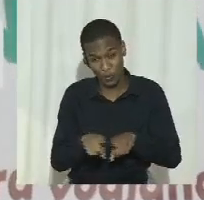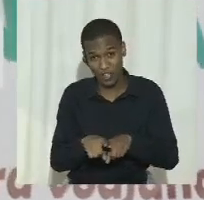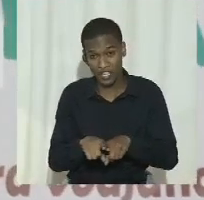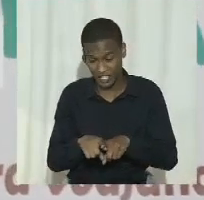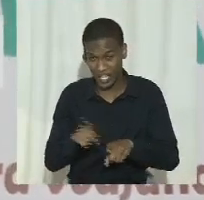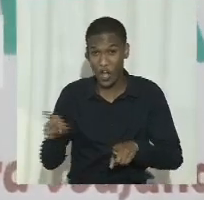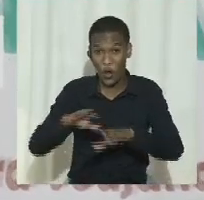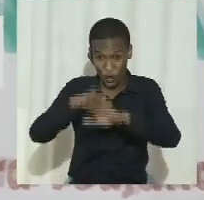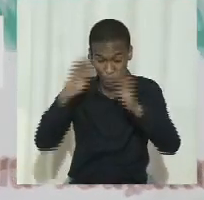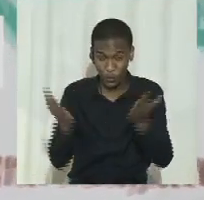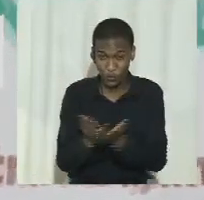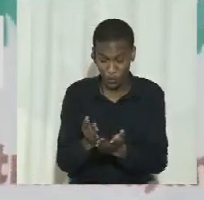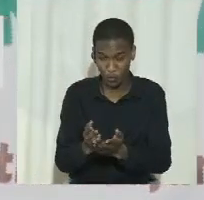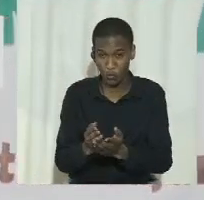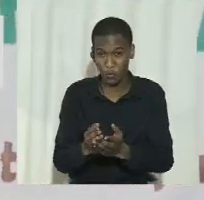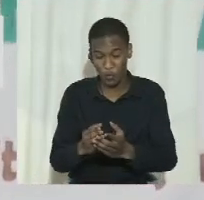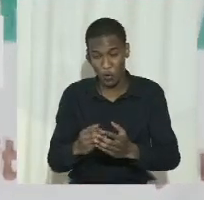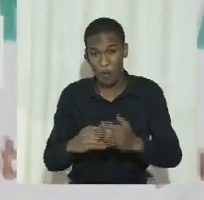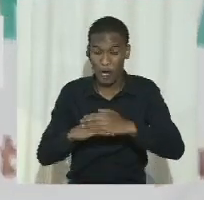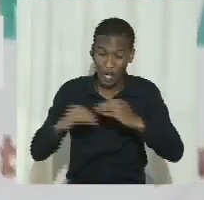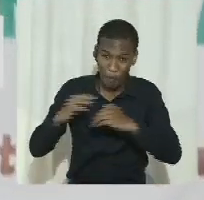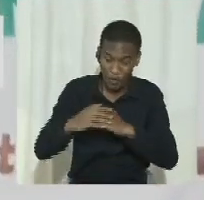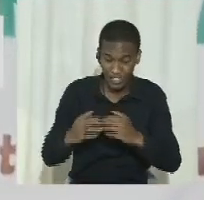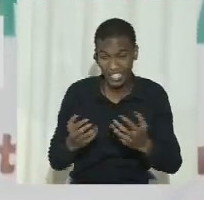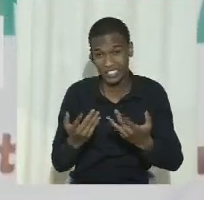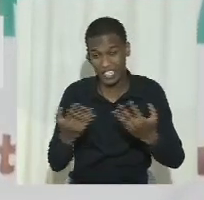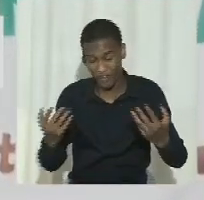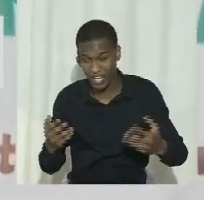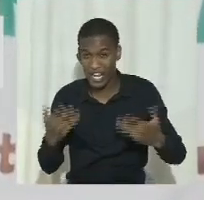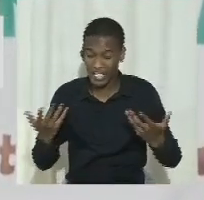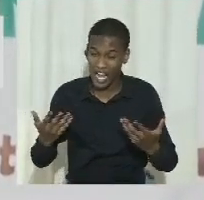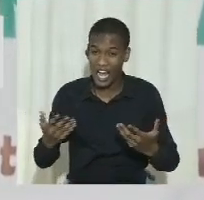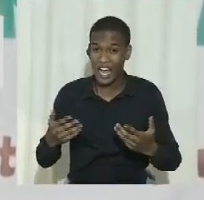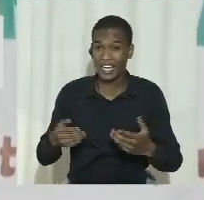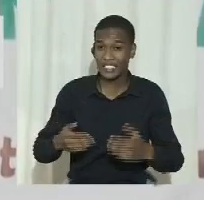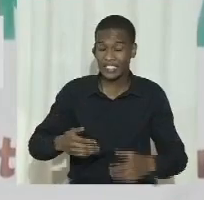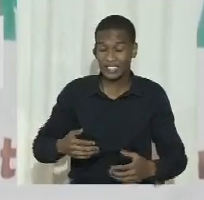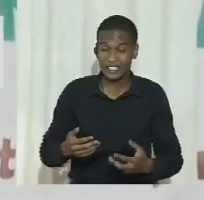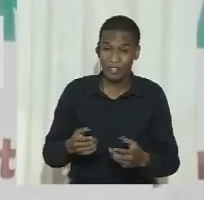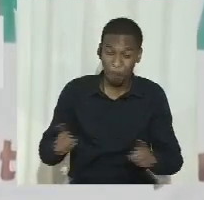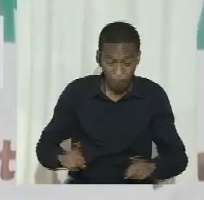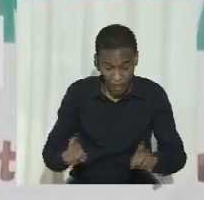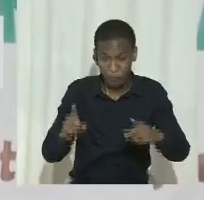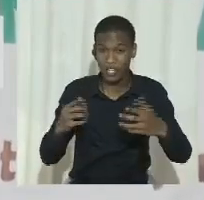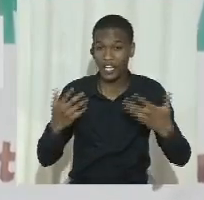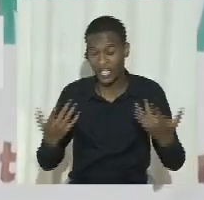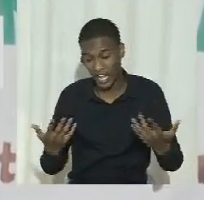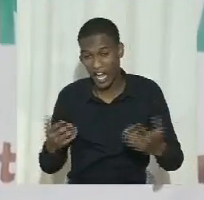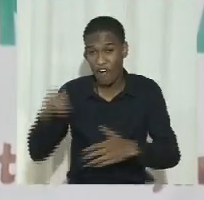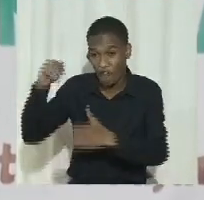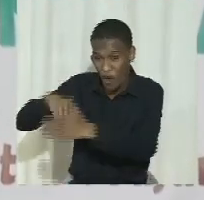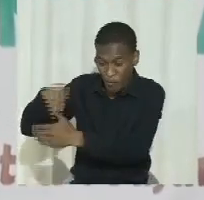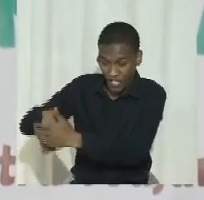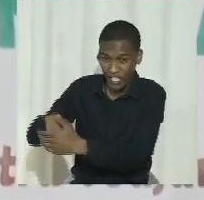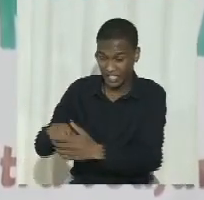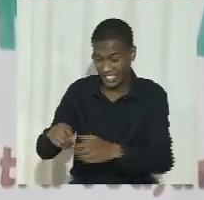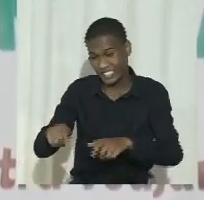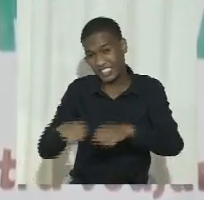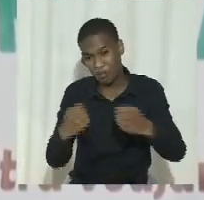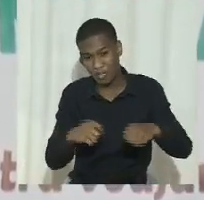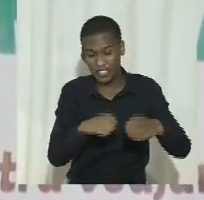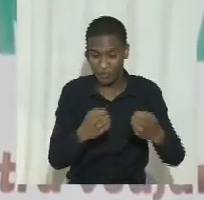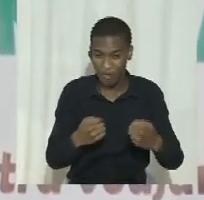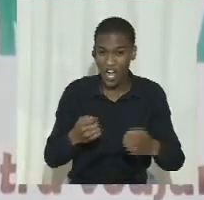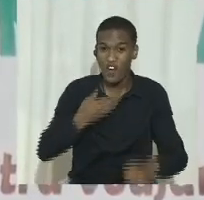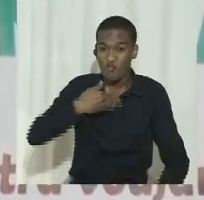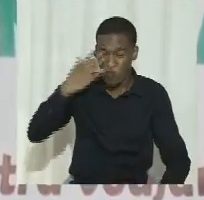tontolon'ny famokarana sy ny fampitehan'ny zava-mananaina ny voajanahary noho ny fitombon'ny mponina